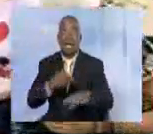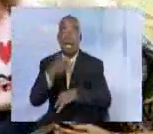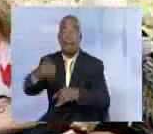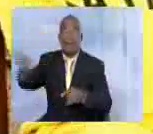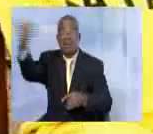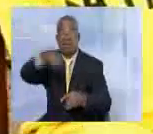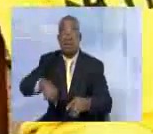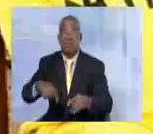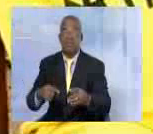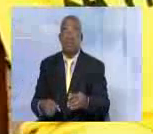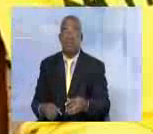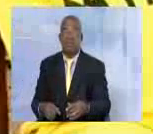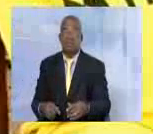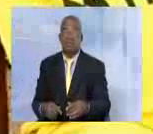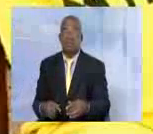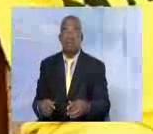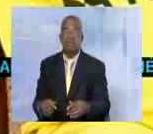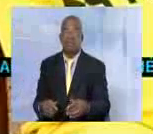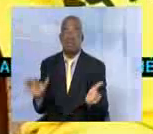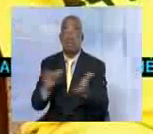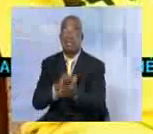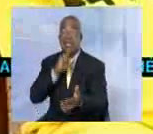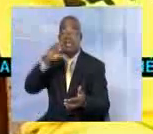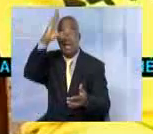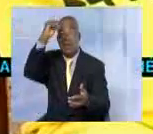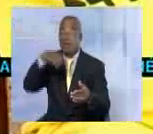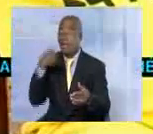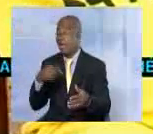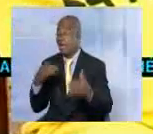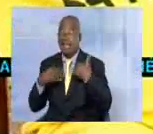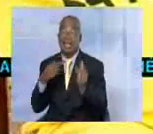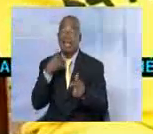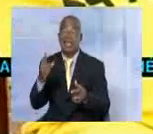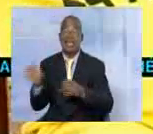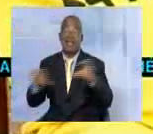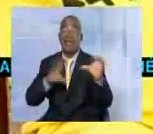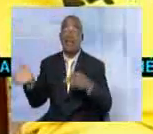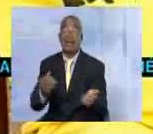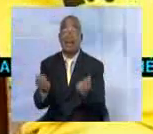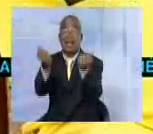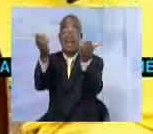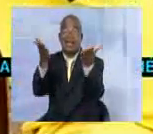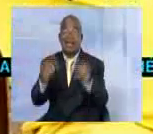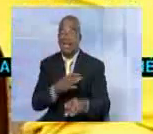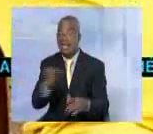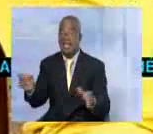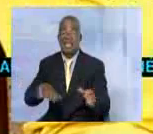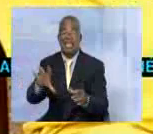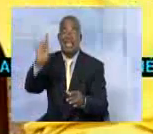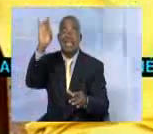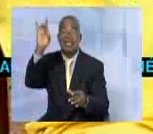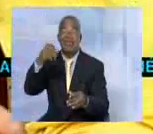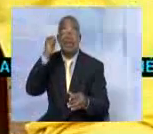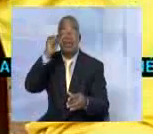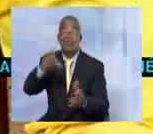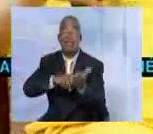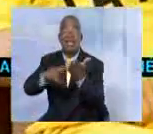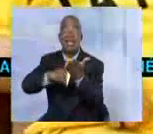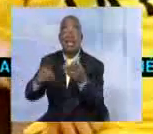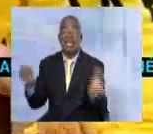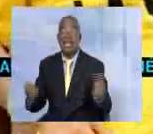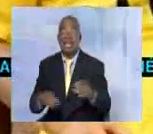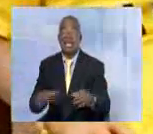l'association. C'est un homme qui lui a dit de faire un sacrifice. Il lui a dit de trouver une fille albinos et de l'épouser. Il